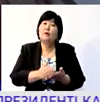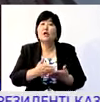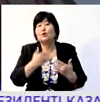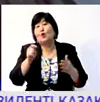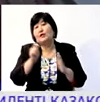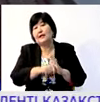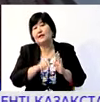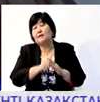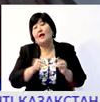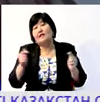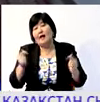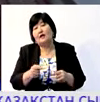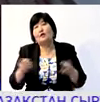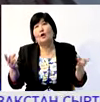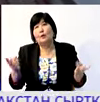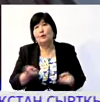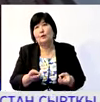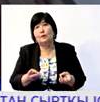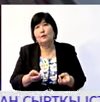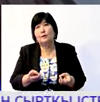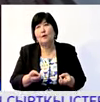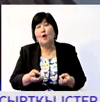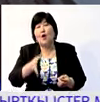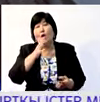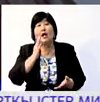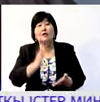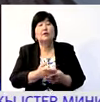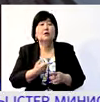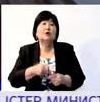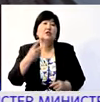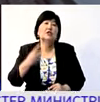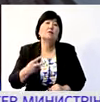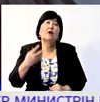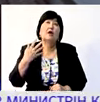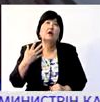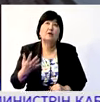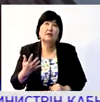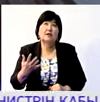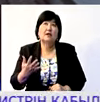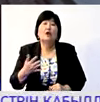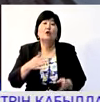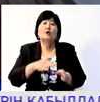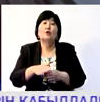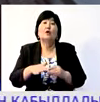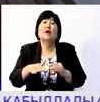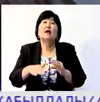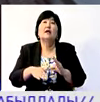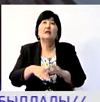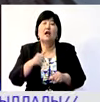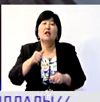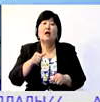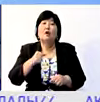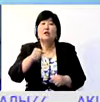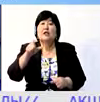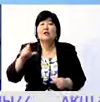тексеріп, нақтылауына әлі уақыт бар, сондықтан 25 мамырдан бастап толық сайлаушылардың тізімі